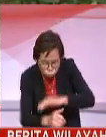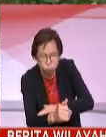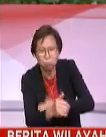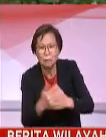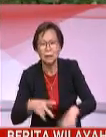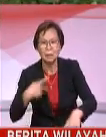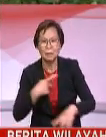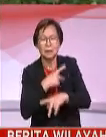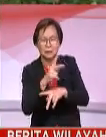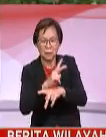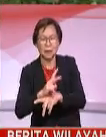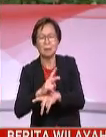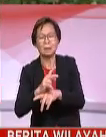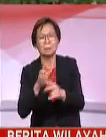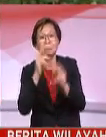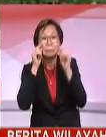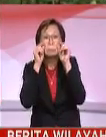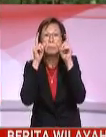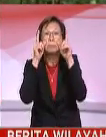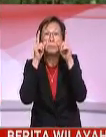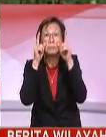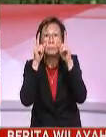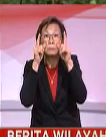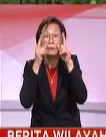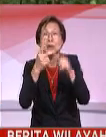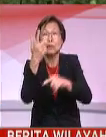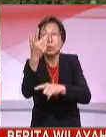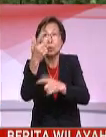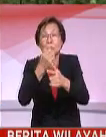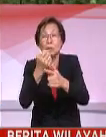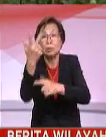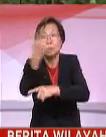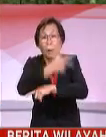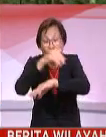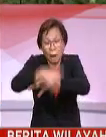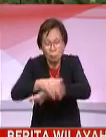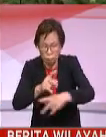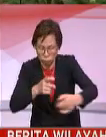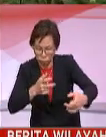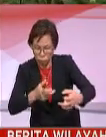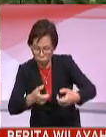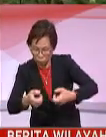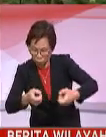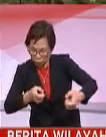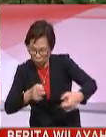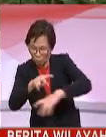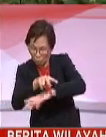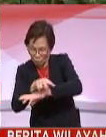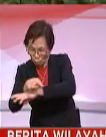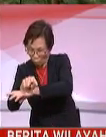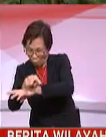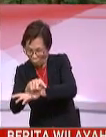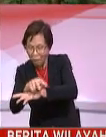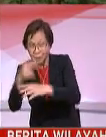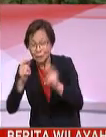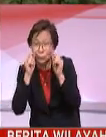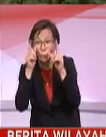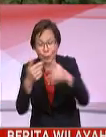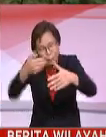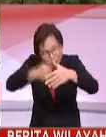berjaga 2-3 malam untuk mengawal beruang ini. Tiba-tiba dia dah masuk tu, alhamdulillah saya rasa lega